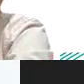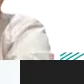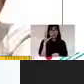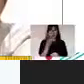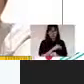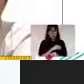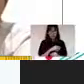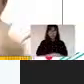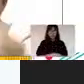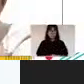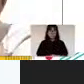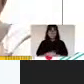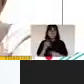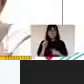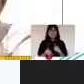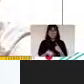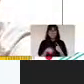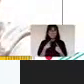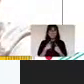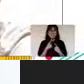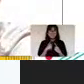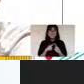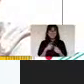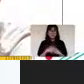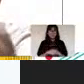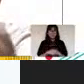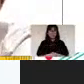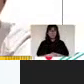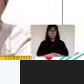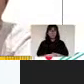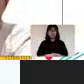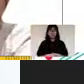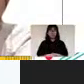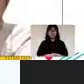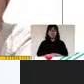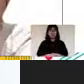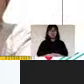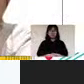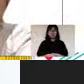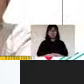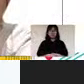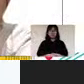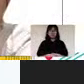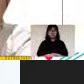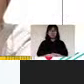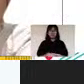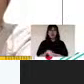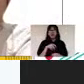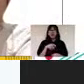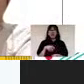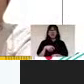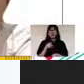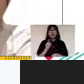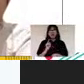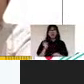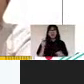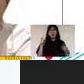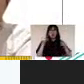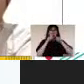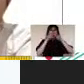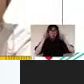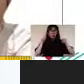Yang pertama adalah ini ada sebuah landscape yang saya kira penting untuk kita pahami bersama gitu